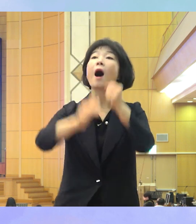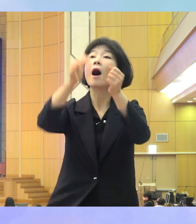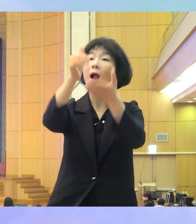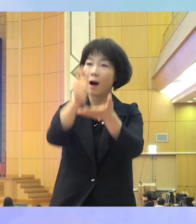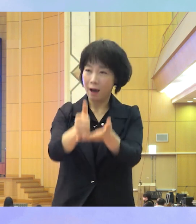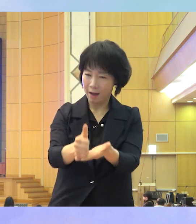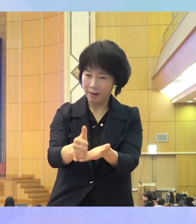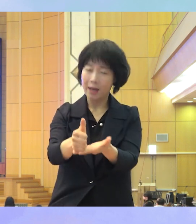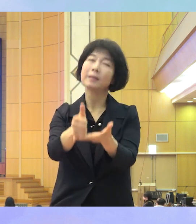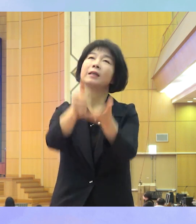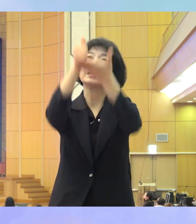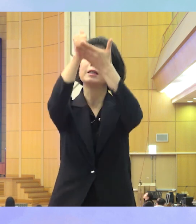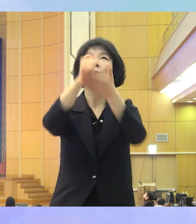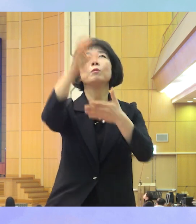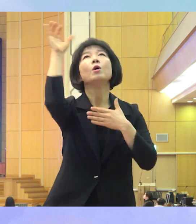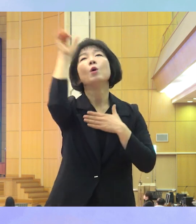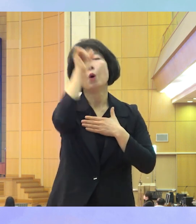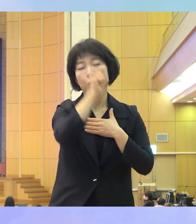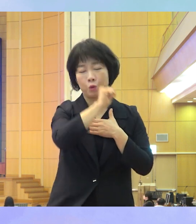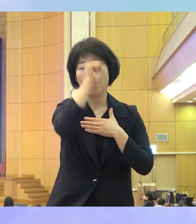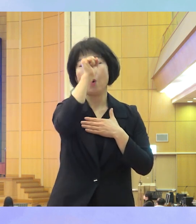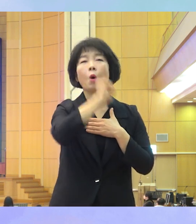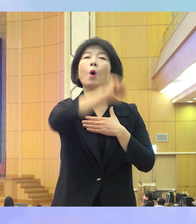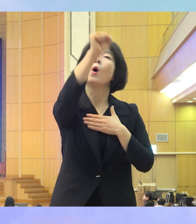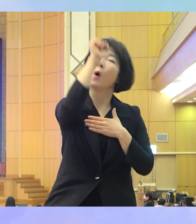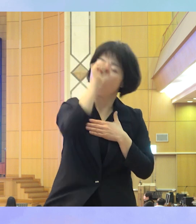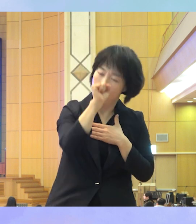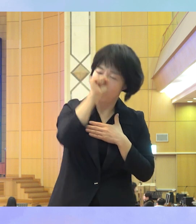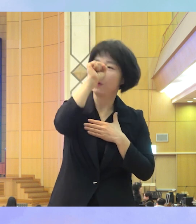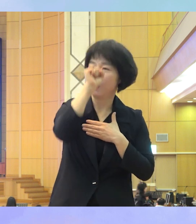좋으신 하나님,